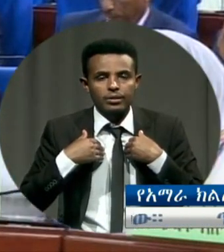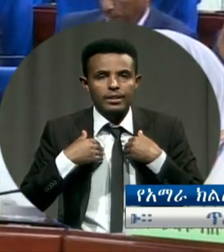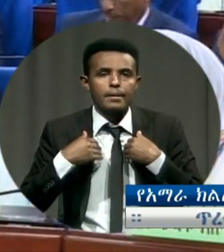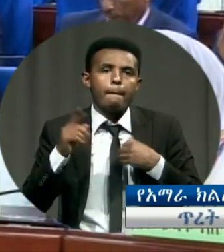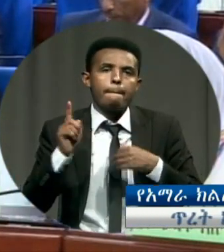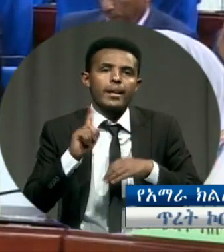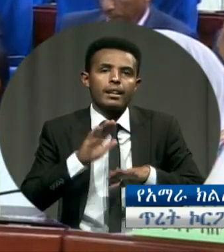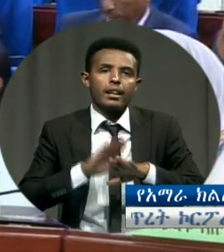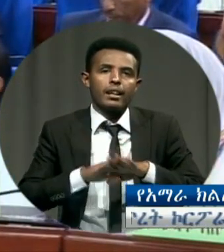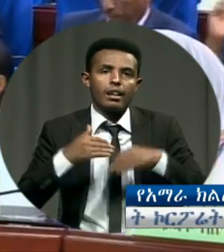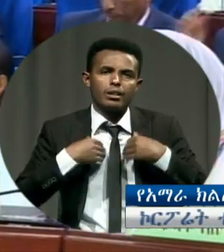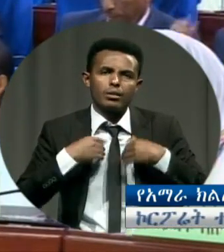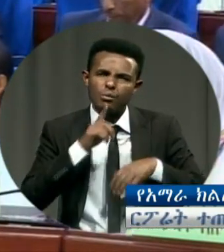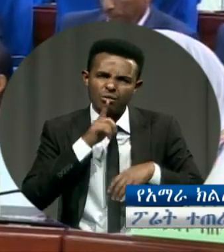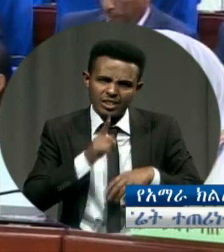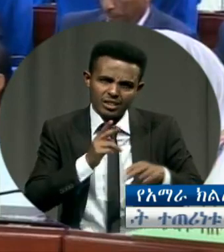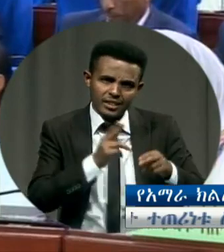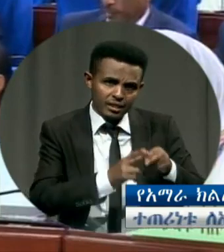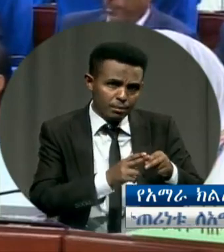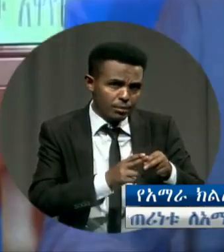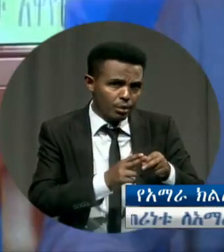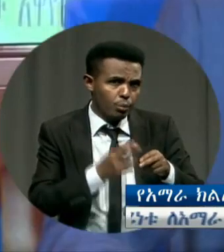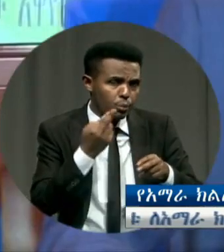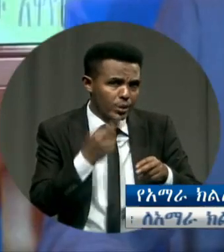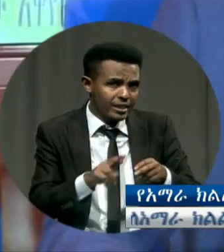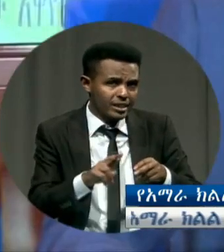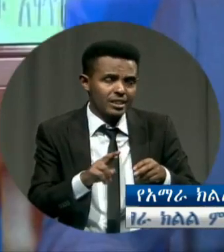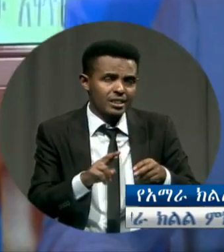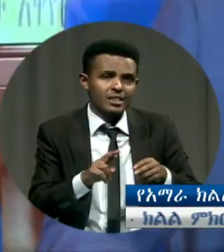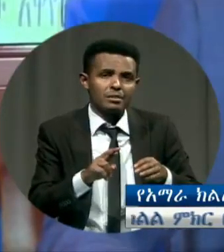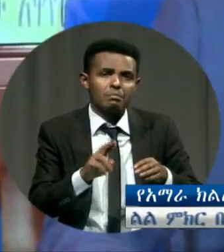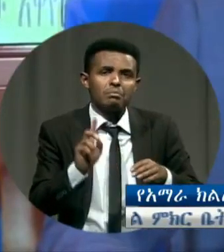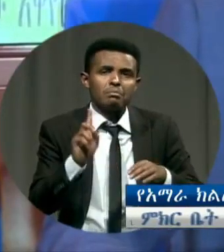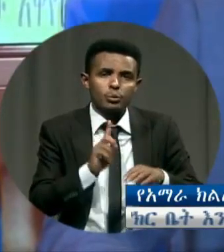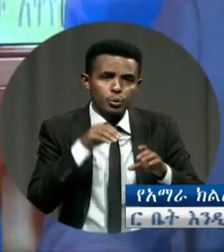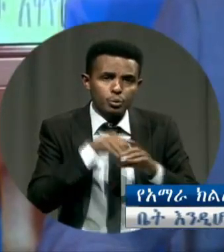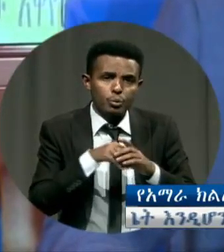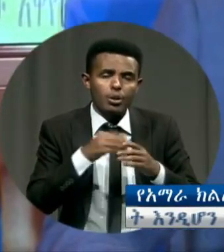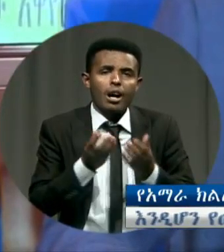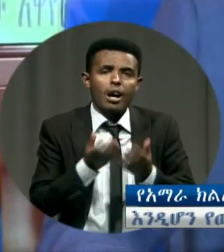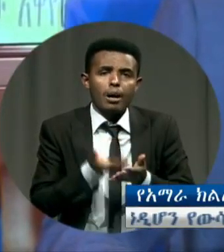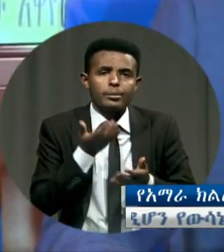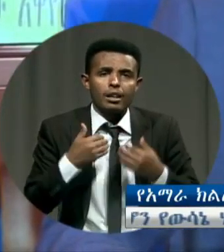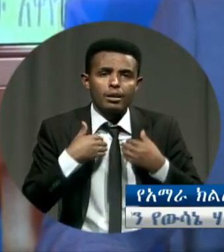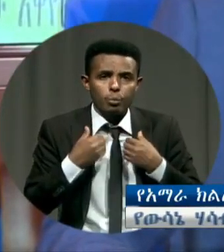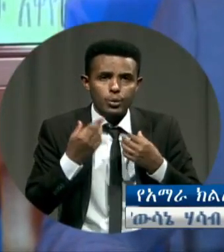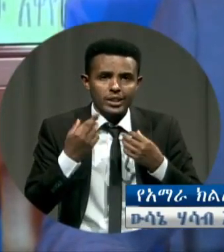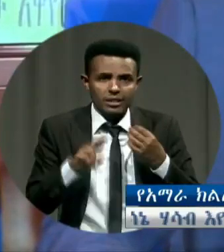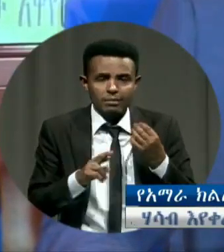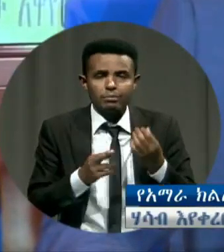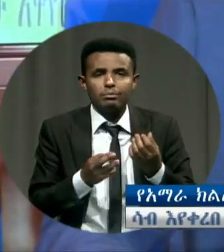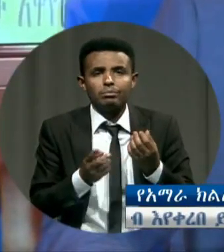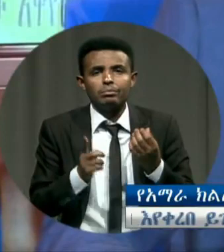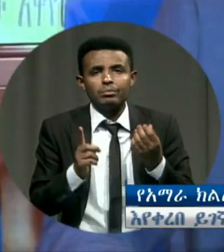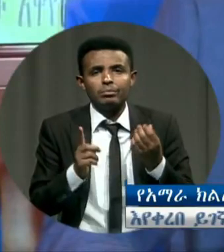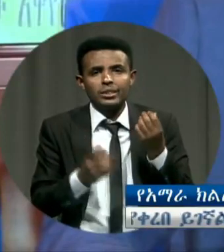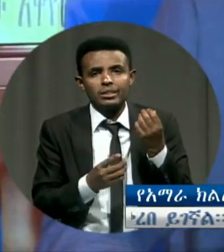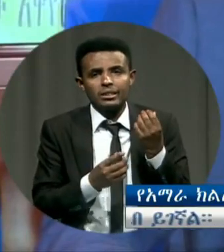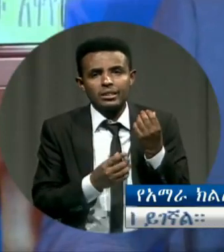ምንድን ላይ ነው ያለው ሪሊስም ነው ወይስ ድርጅት አለ ውስጡ ሀብት አለው ወይስ የለውም እዳና ያለበት ወይስ